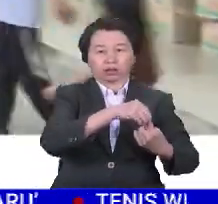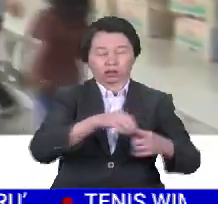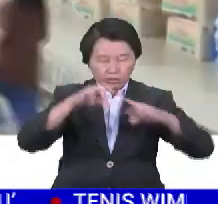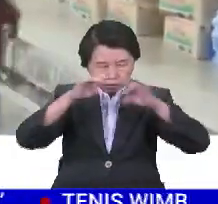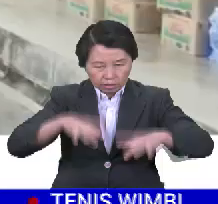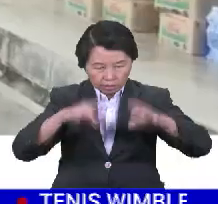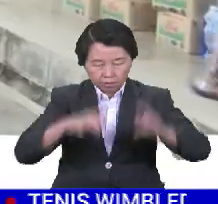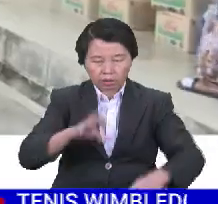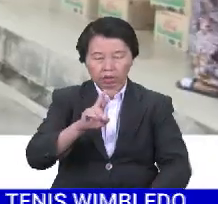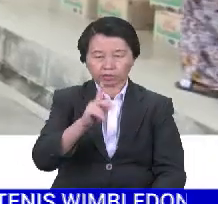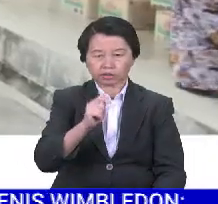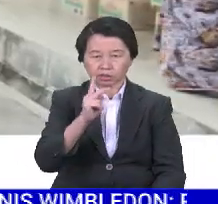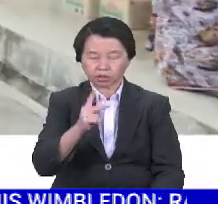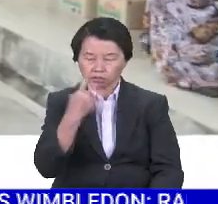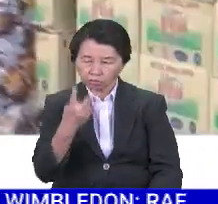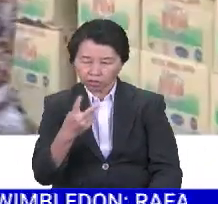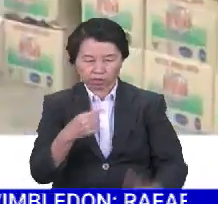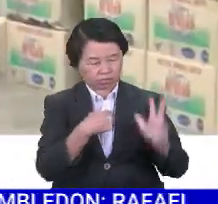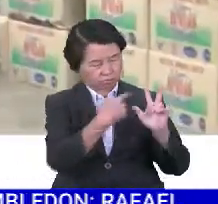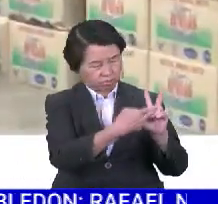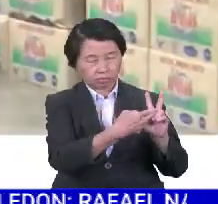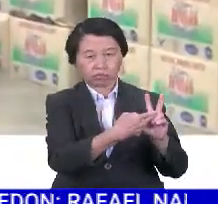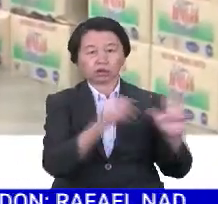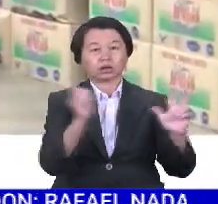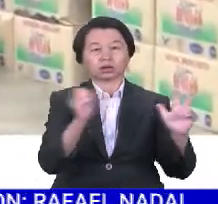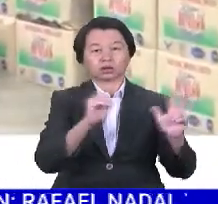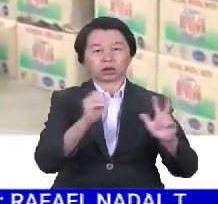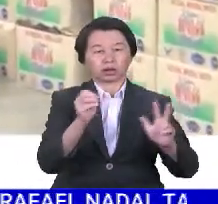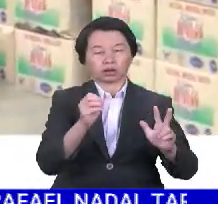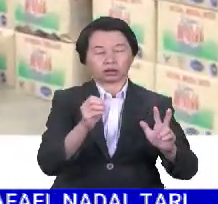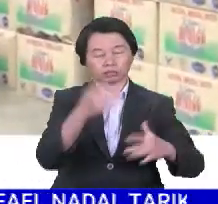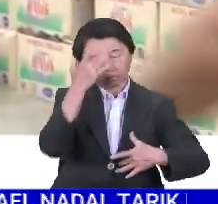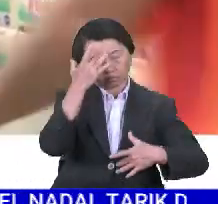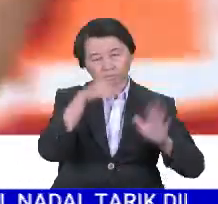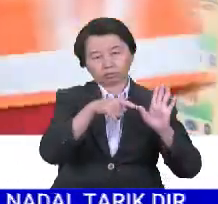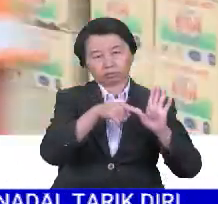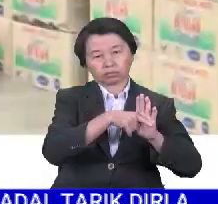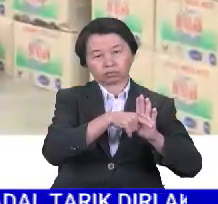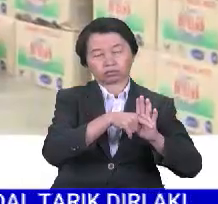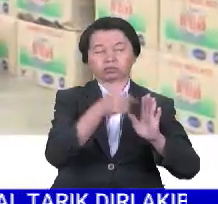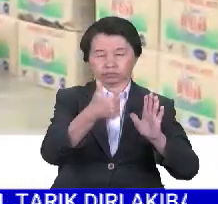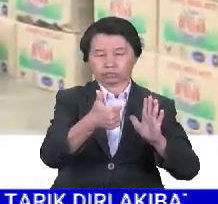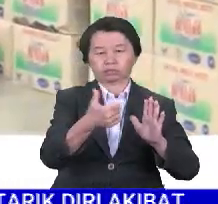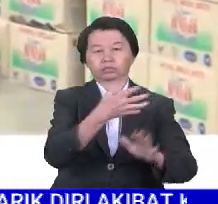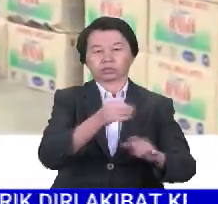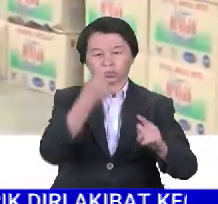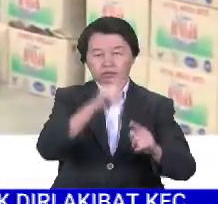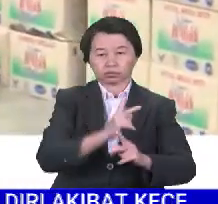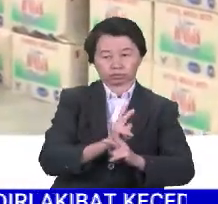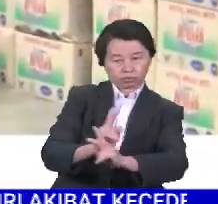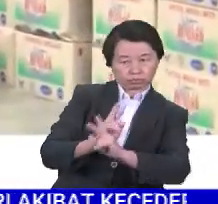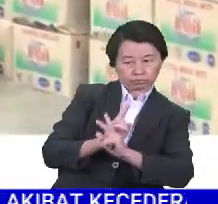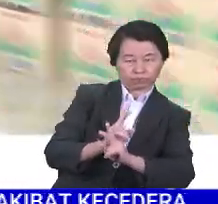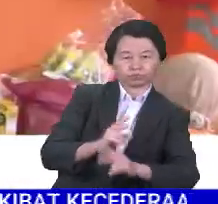ujian RTK-EG mendapati ketiga-tiga mereka tidak bergejala dan didapati negatif. Sebagai langkah